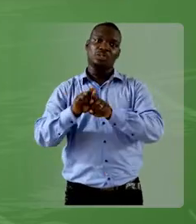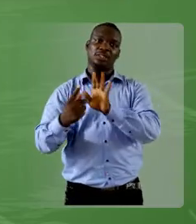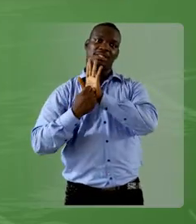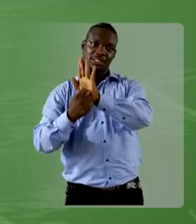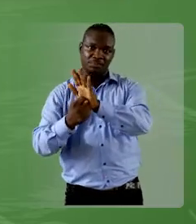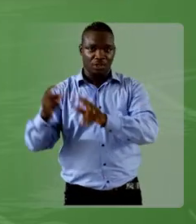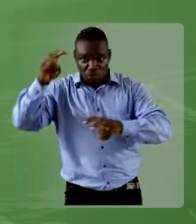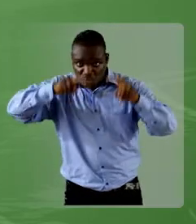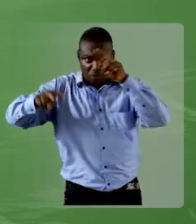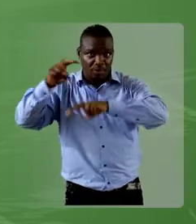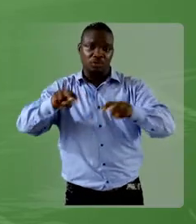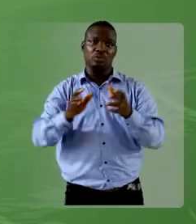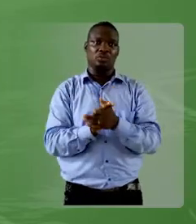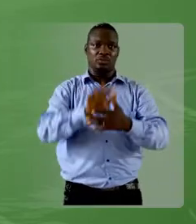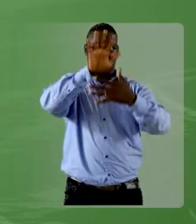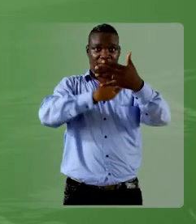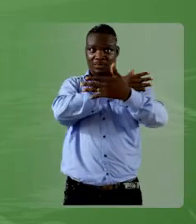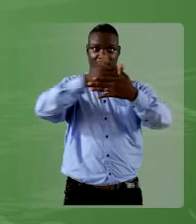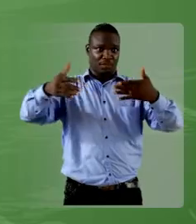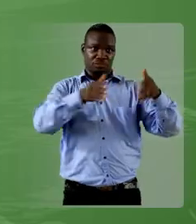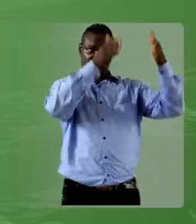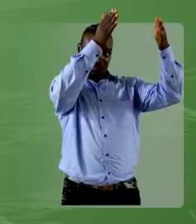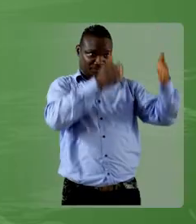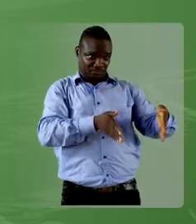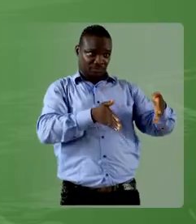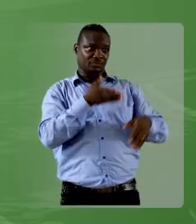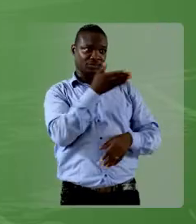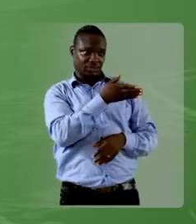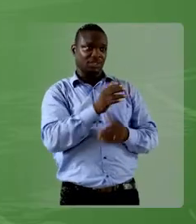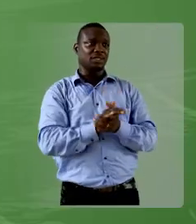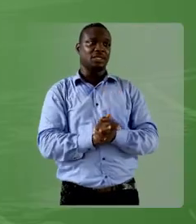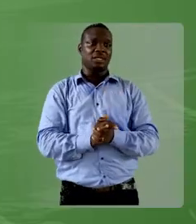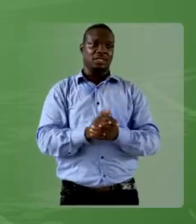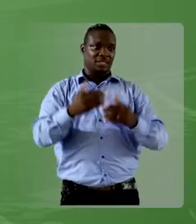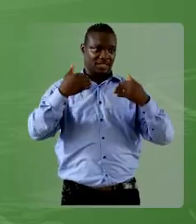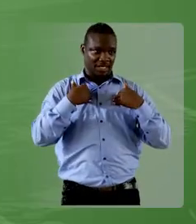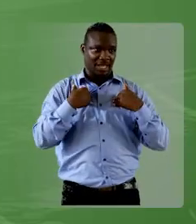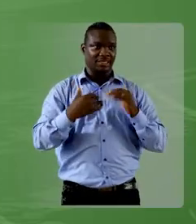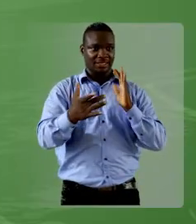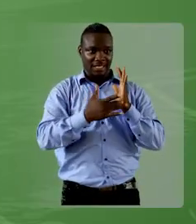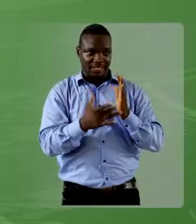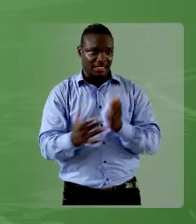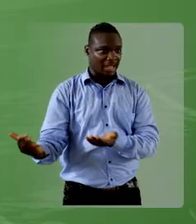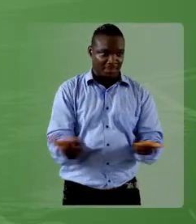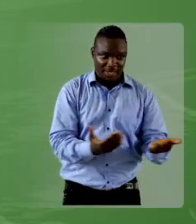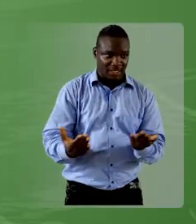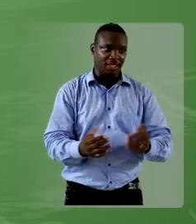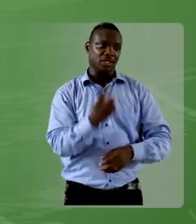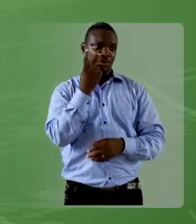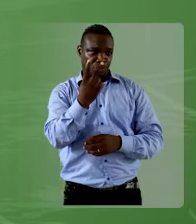de prospection. 1. Technique de l'abatté. 2. Méthode